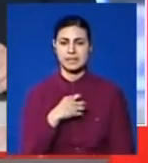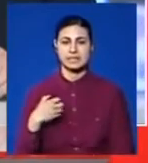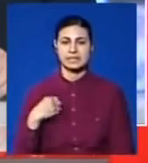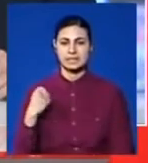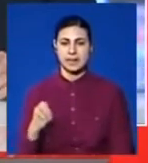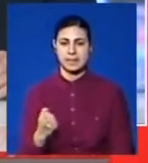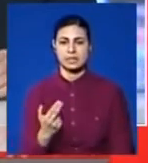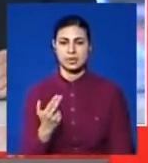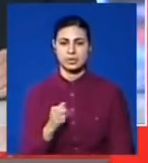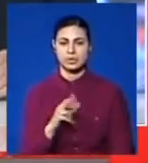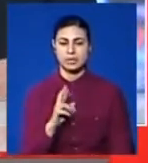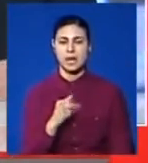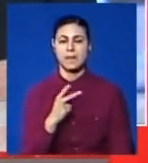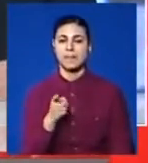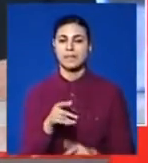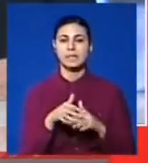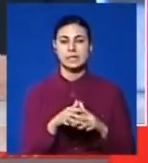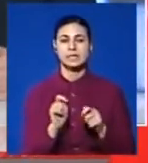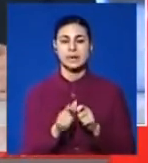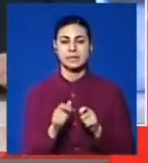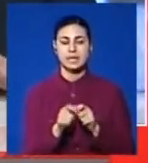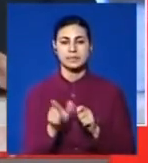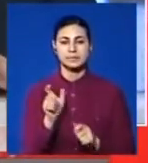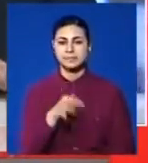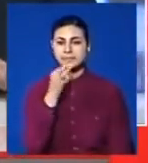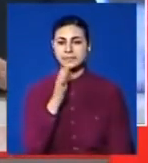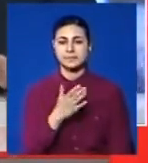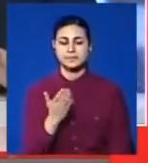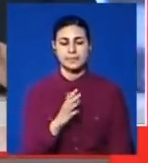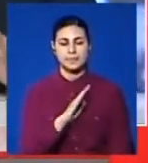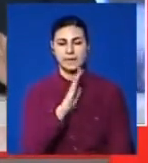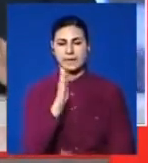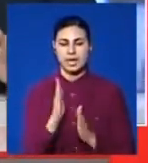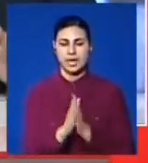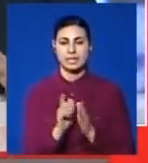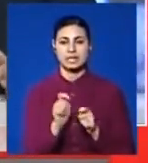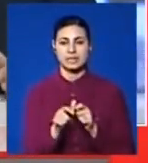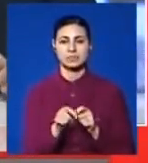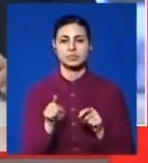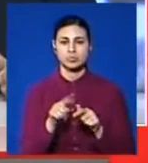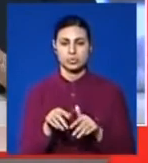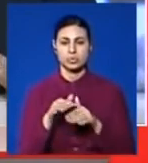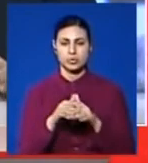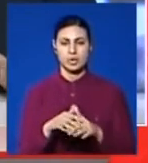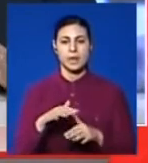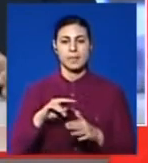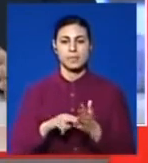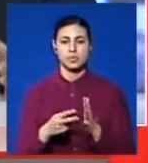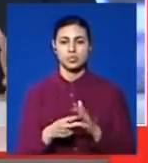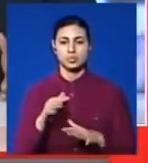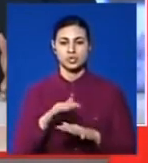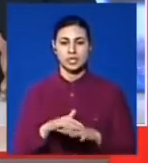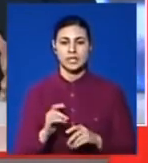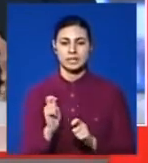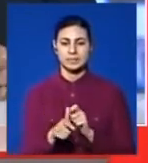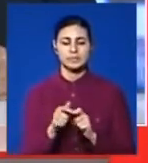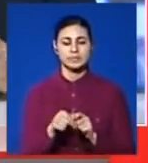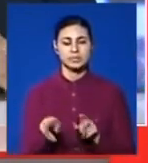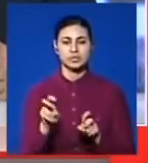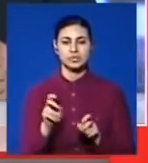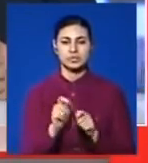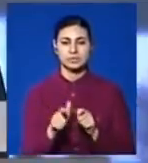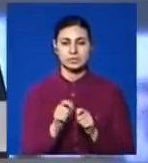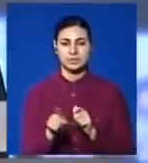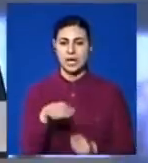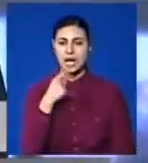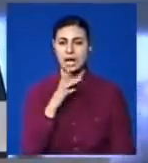კონკორდატი და თქვენ რომელი დაფინანსება შეწყდეთ? ყველანაირი დაფინანსება, რომელიც მიდის ბიუჯეტიდან. კონკორდატის დაფინანსება რა არის? კონკორდატი